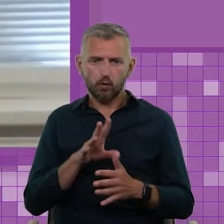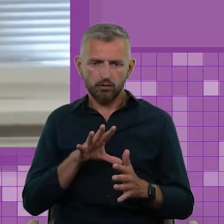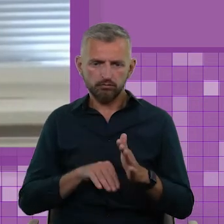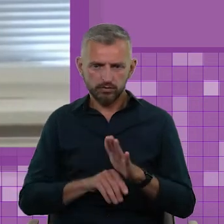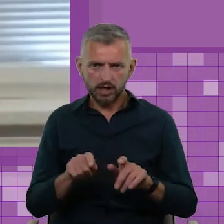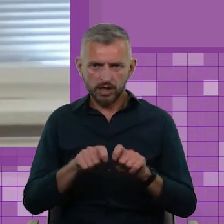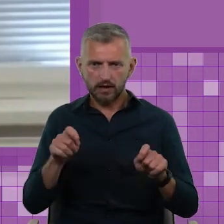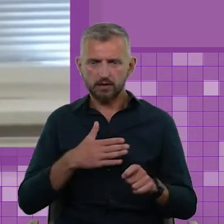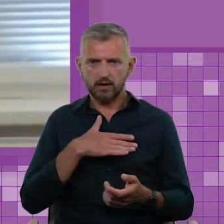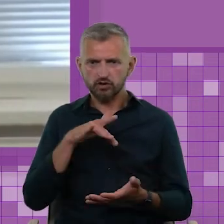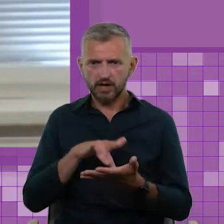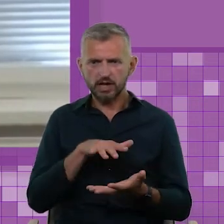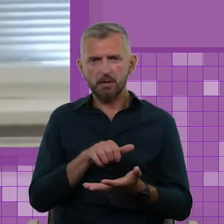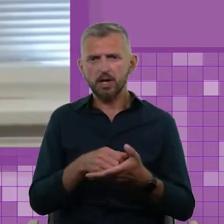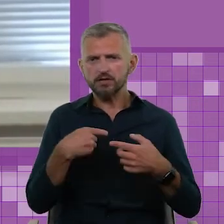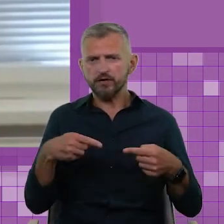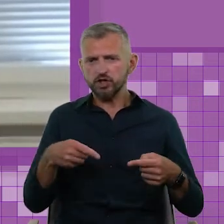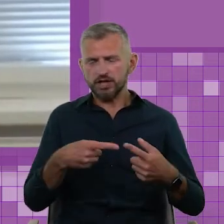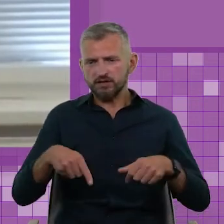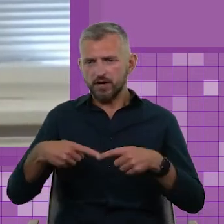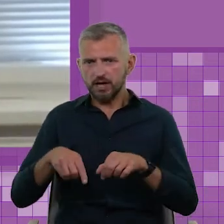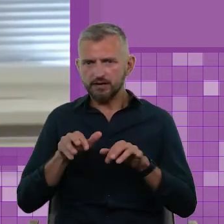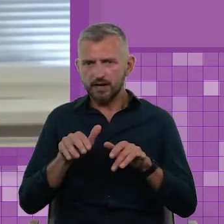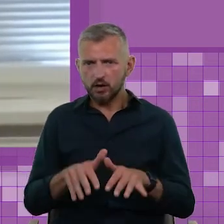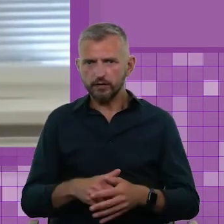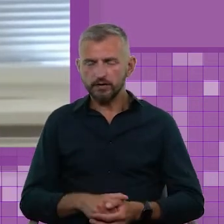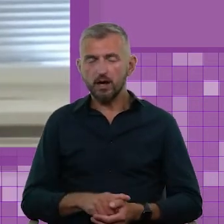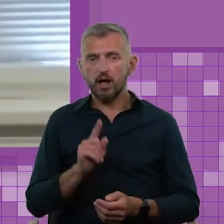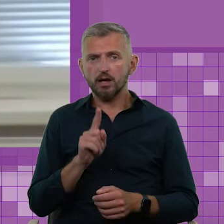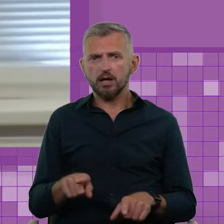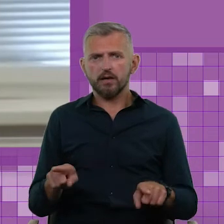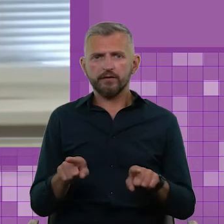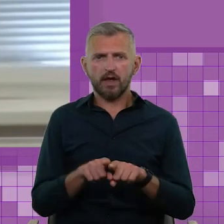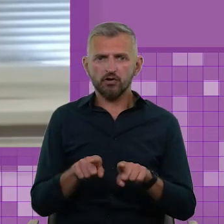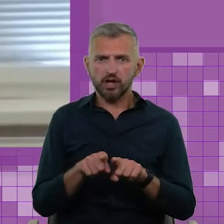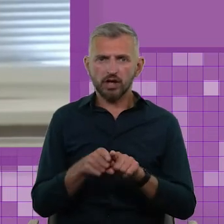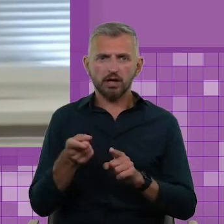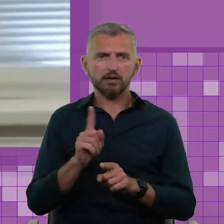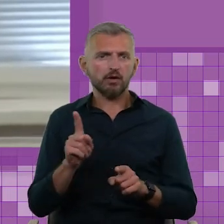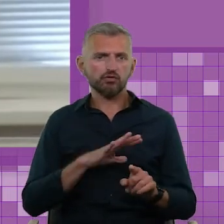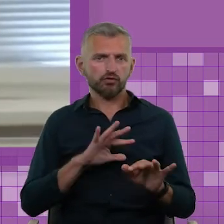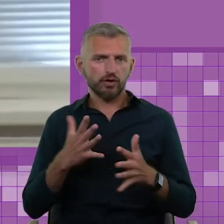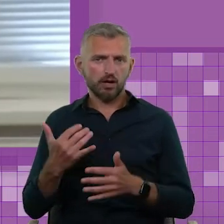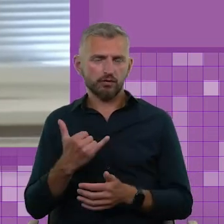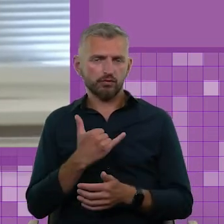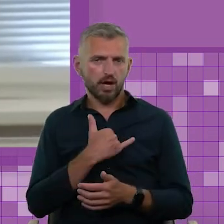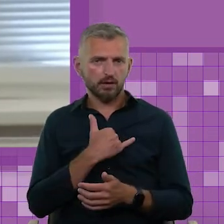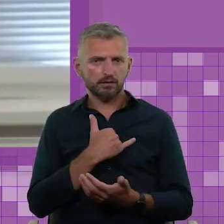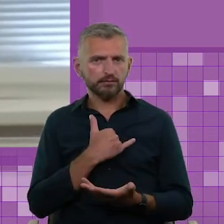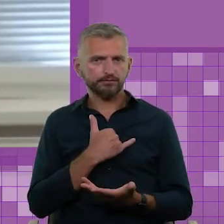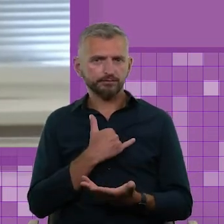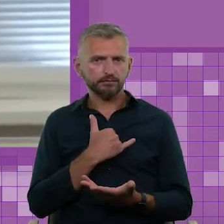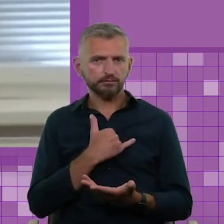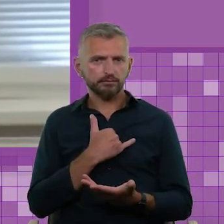центр, займалися в інших сферах діяльності. Але все ж таки те, що сталося, нас